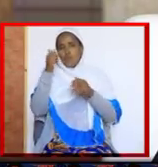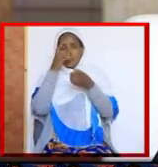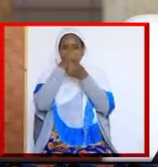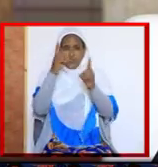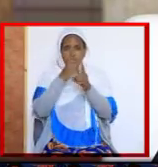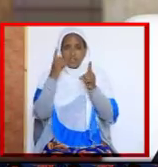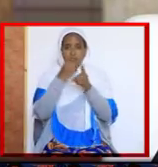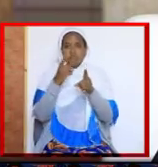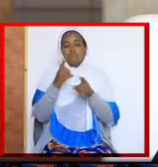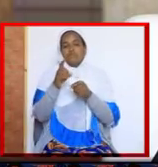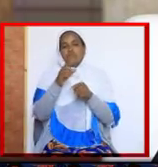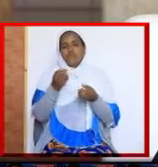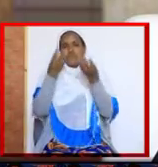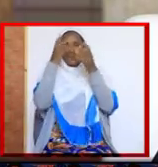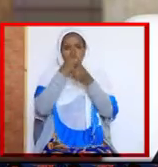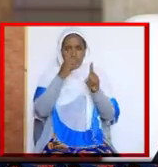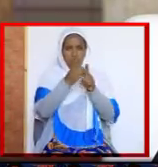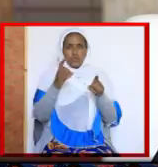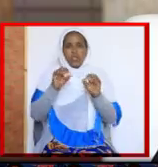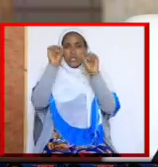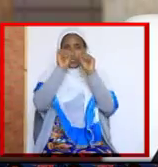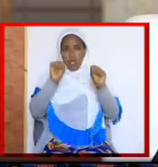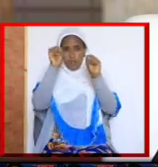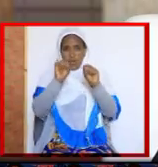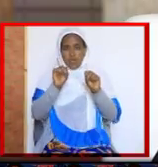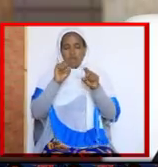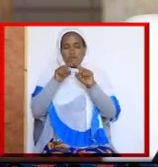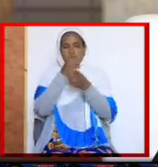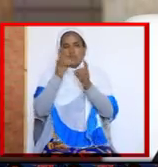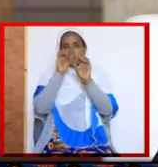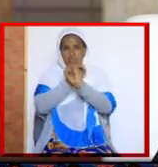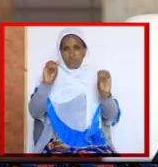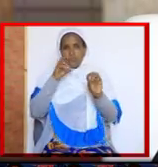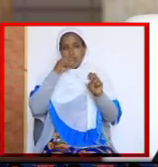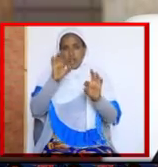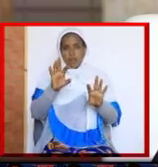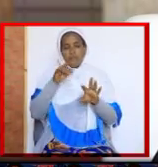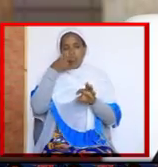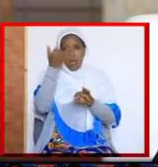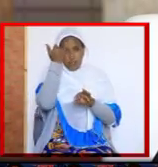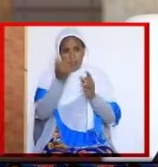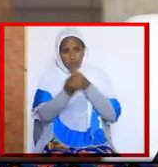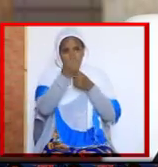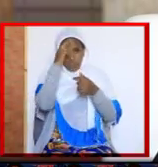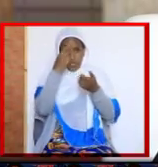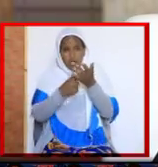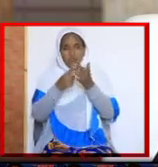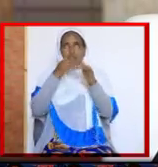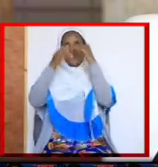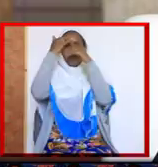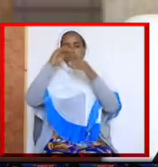አልተፈጠረች የተረገመች ናት እንዳይሉ ብሎ ክርስቶስ ረፍተ ስጋ በምድር በሰማይ ረፍተ ነፍስ የምታገኙባት ናት ብሎ